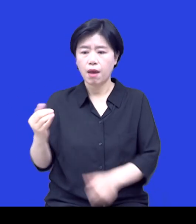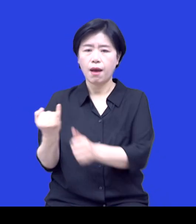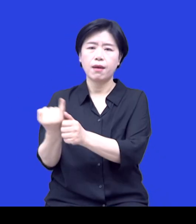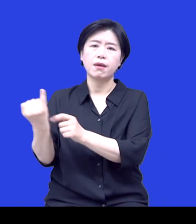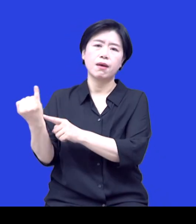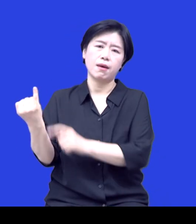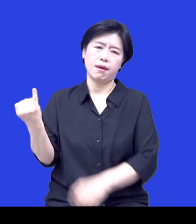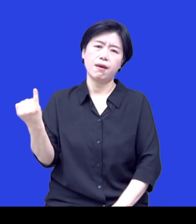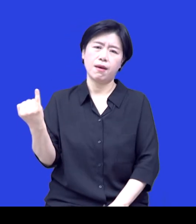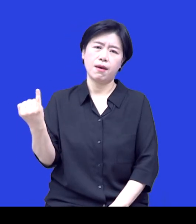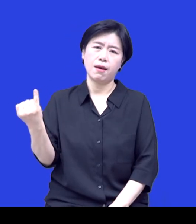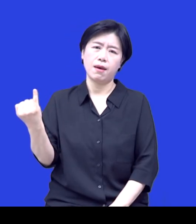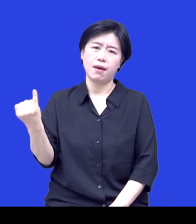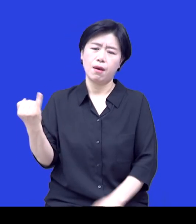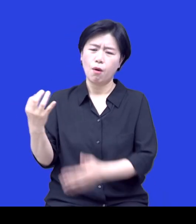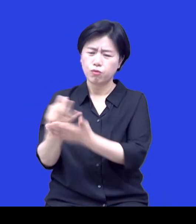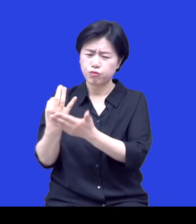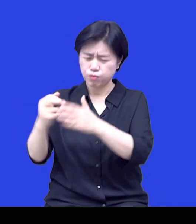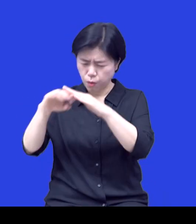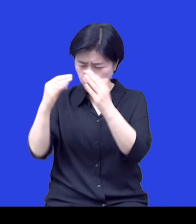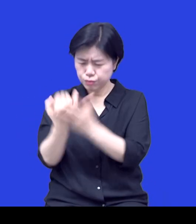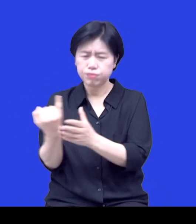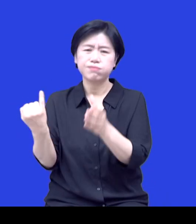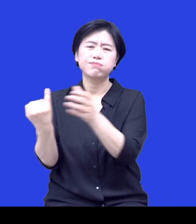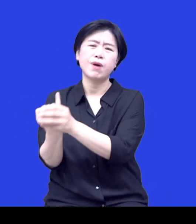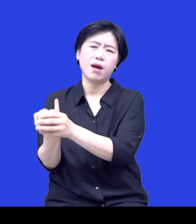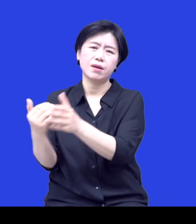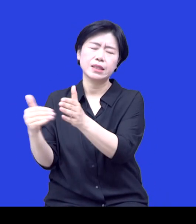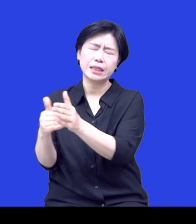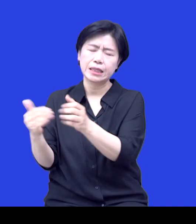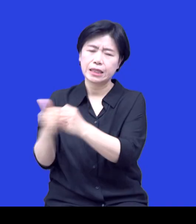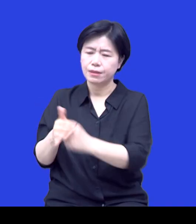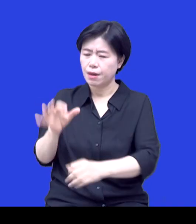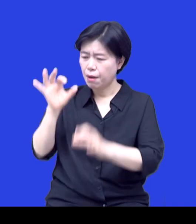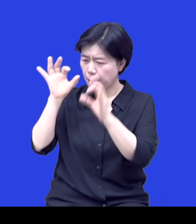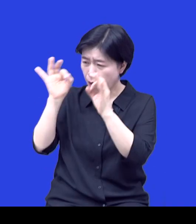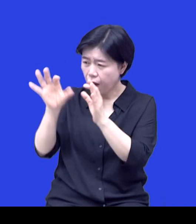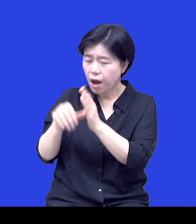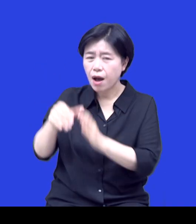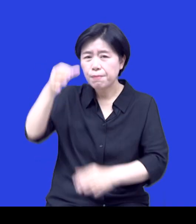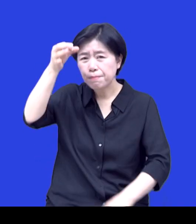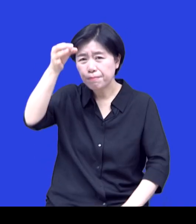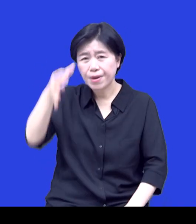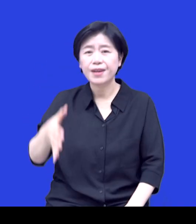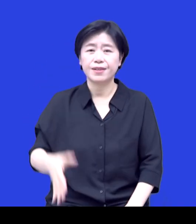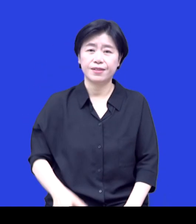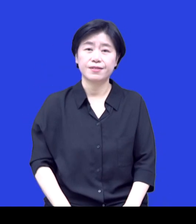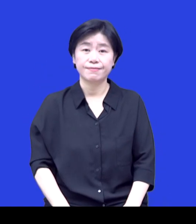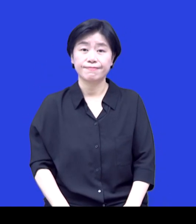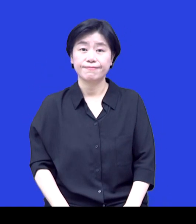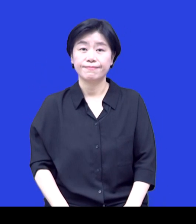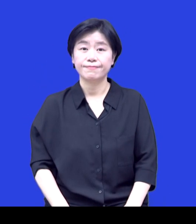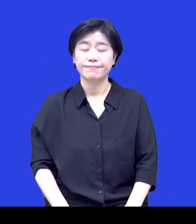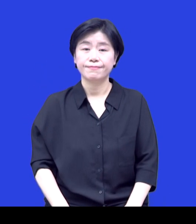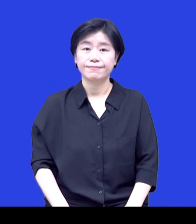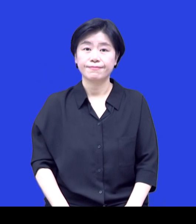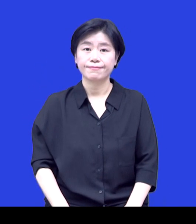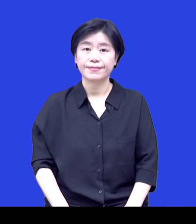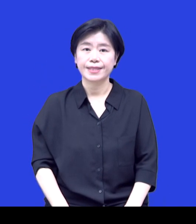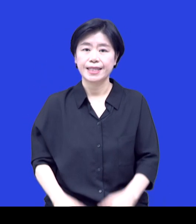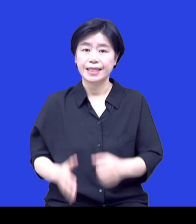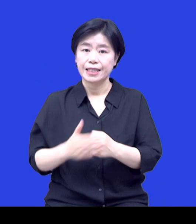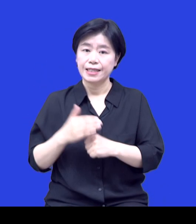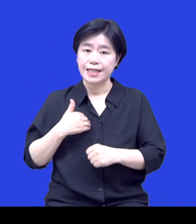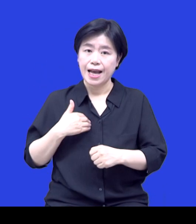그 교역자의 아내가 된다는 건 많은 헌신을 요구하는 일이잖아요. 그래서 그래도 좀 전임 사역지를 찾아서